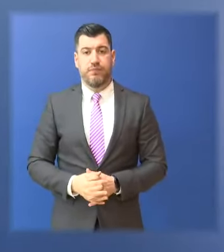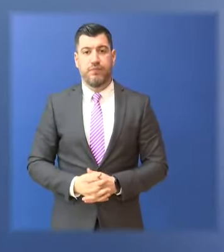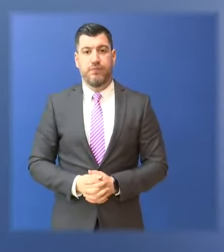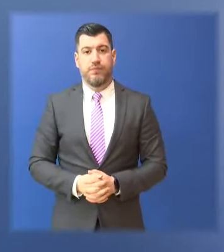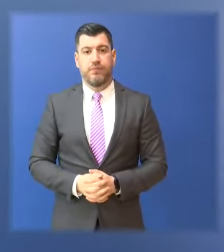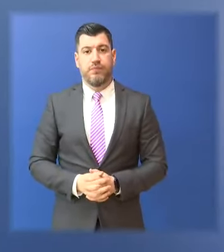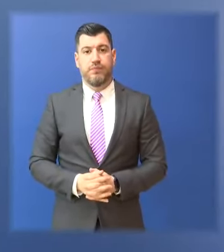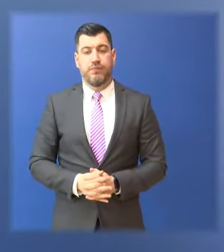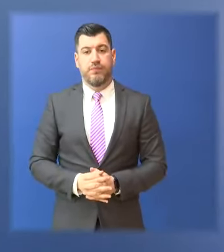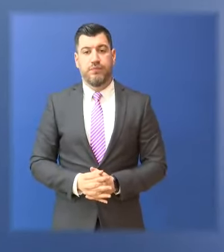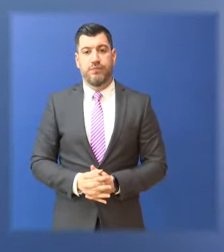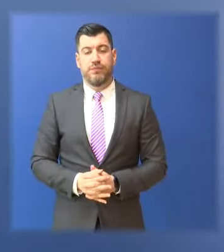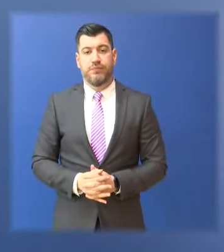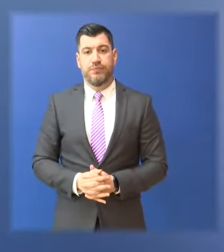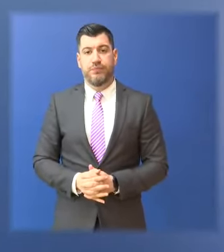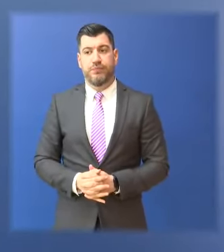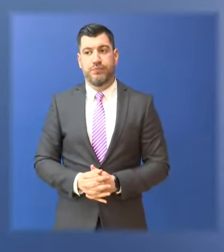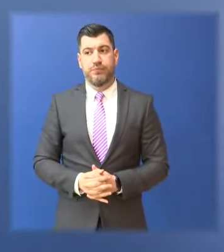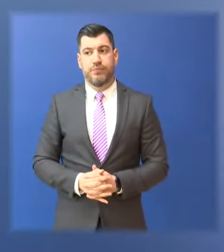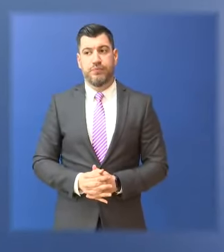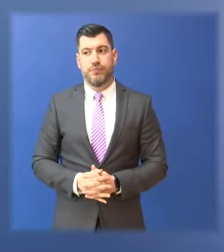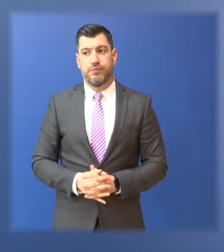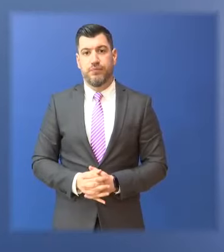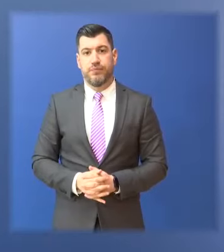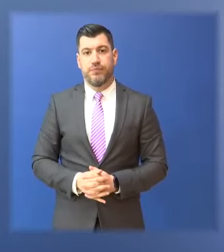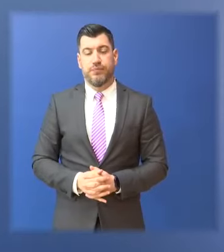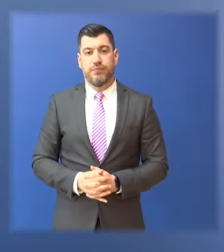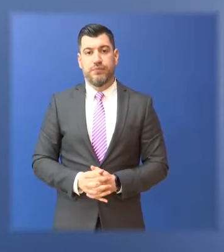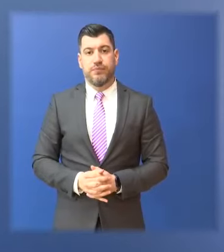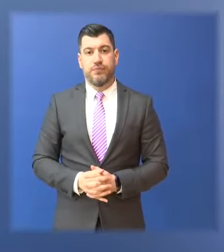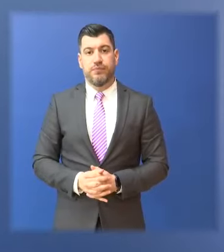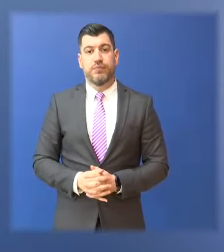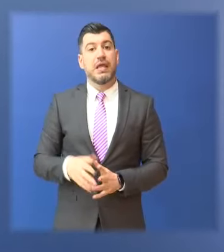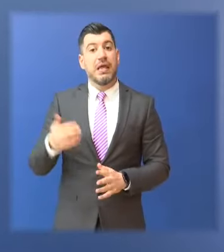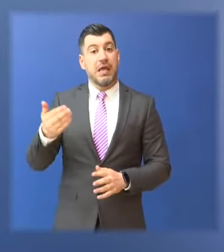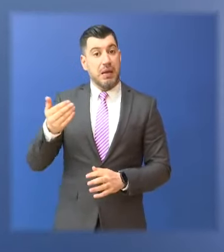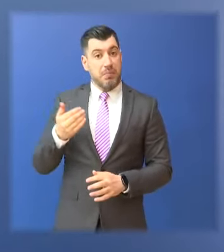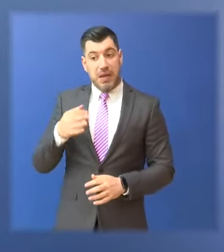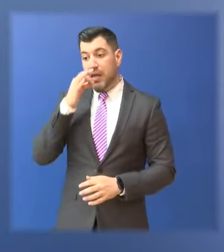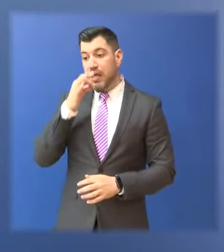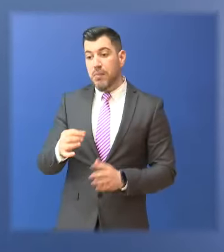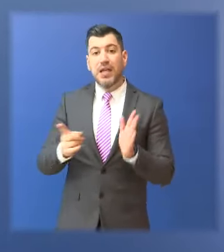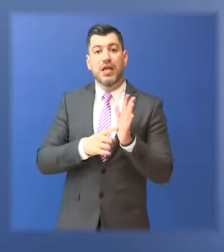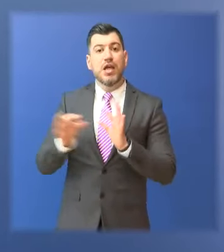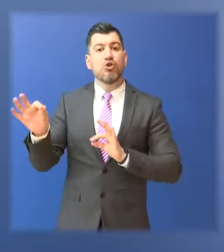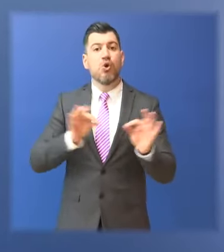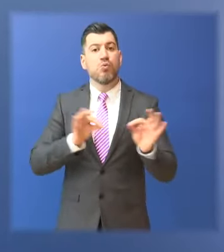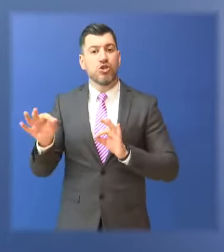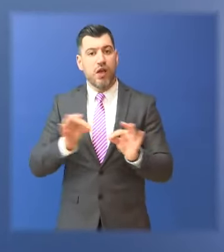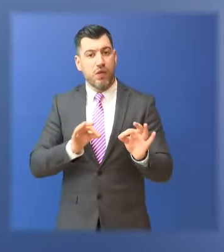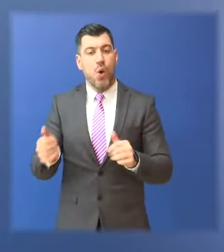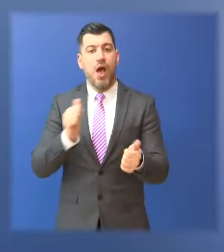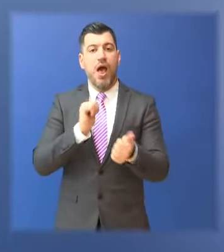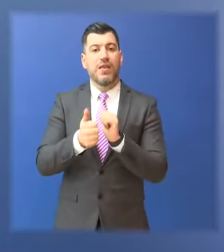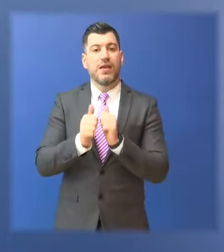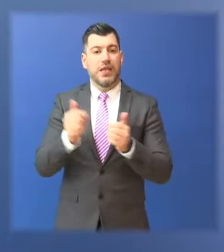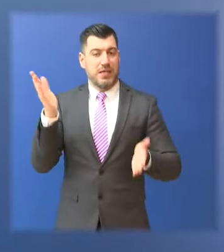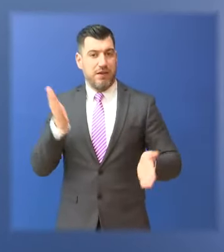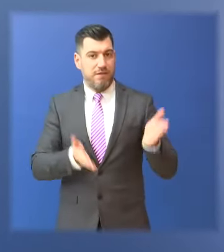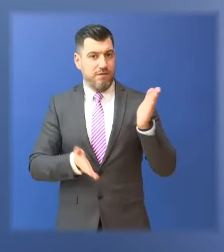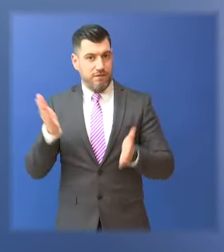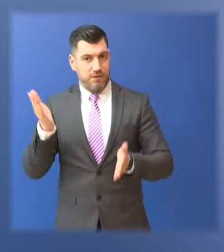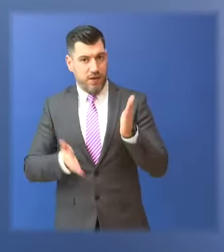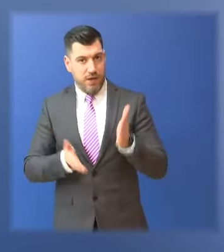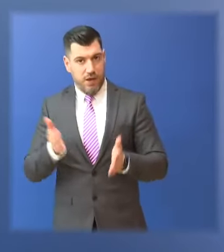Αναφερθήκατε προηγουμένως στο γεγονός ότι εισάγεται για το νομοσχέδιο για την αθλητική βία η ευθύνη, μάλλον η λειτουργία μιας λέσχης σαν